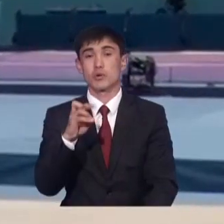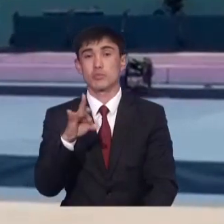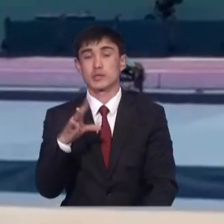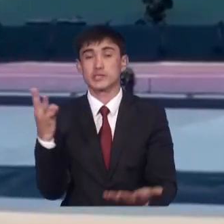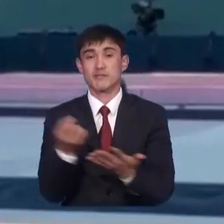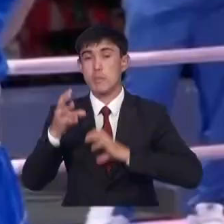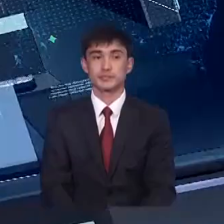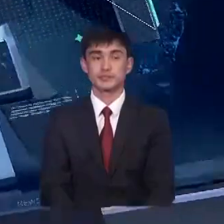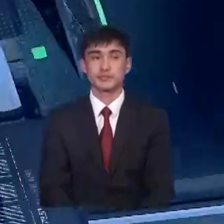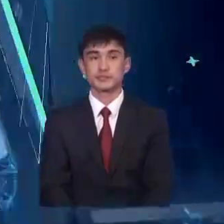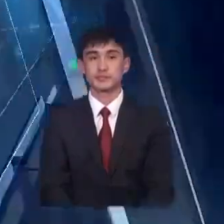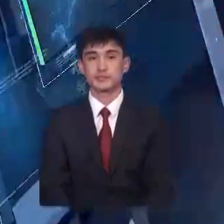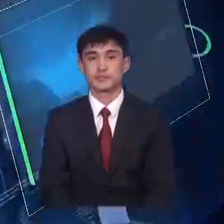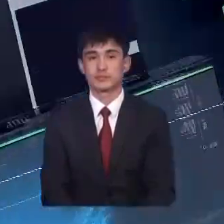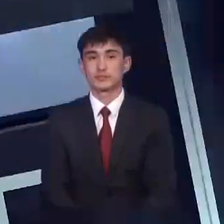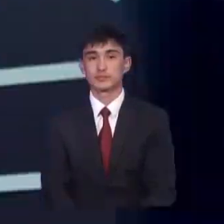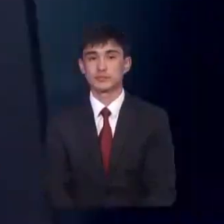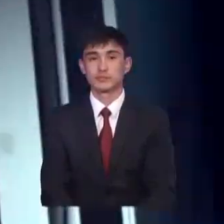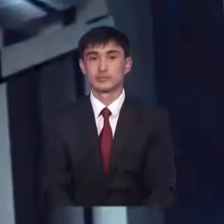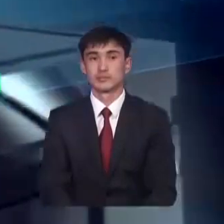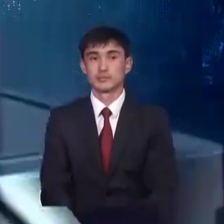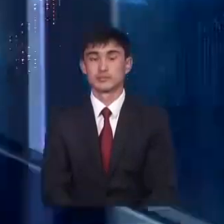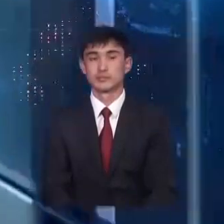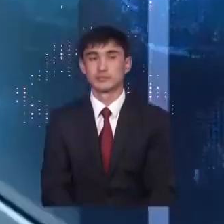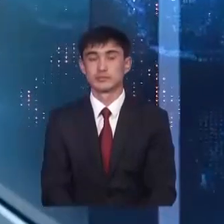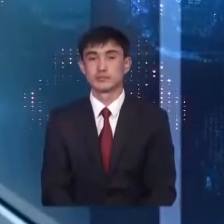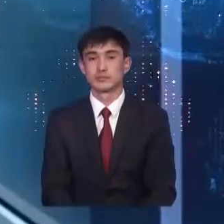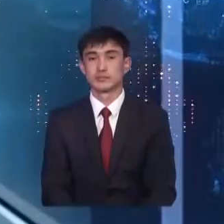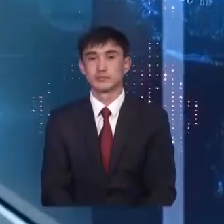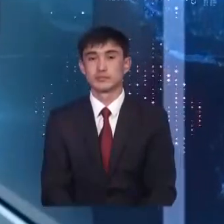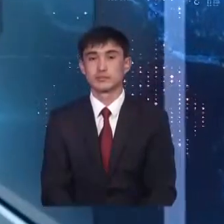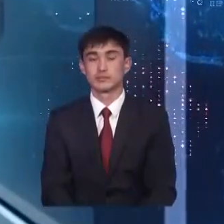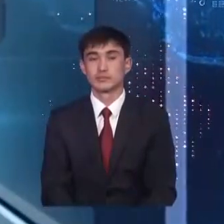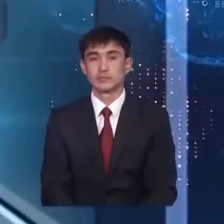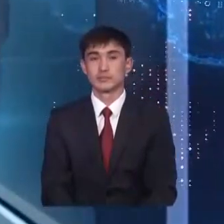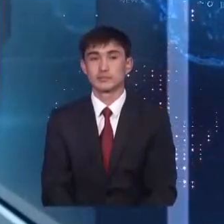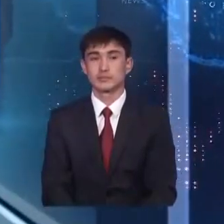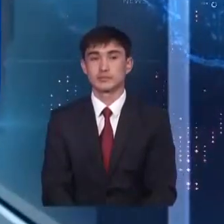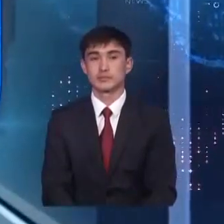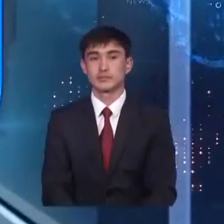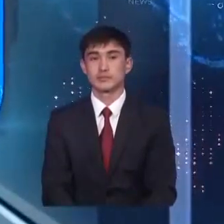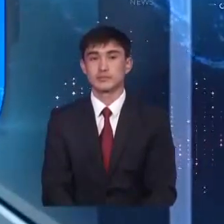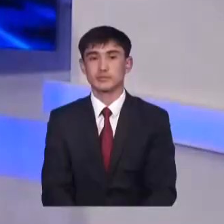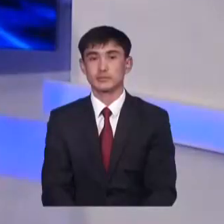завоевал серебряную медаль. Агирим Коппаева по материалам интернет-ресурсов.